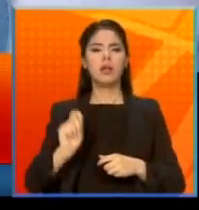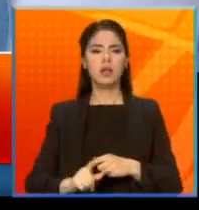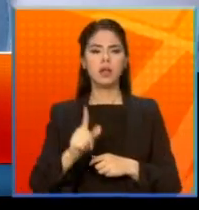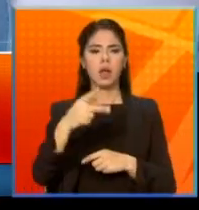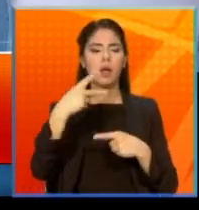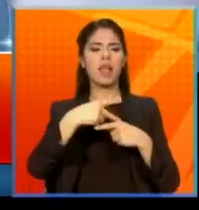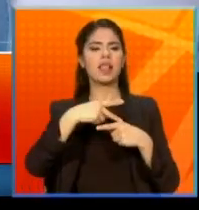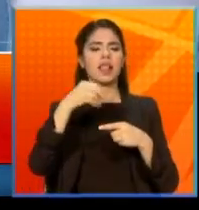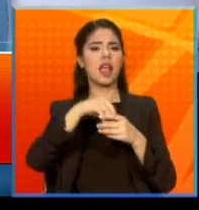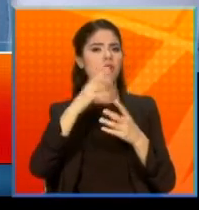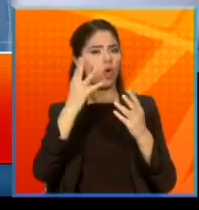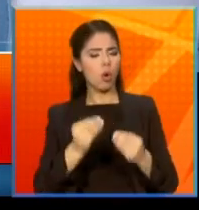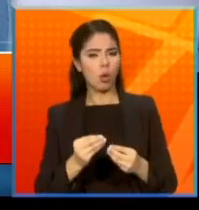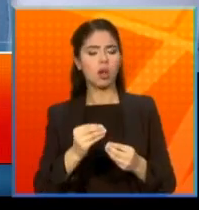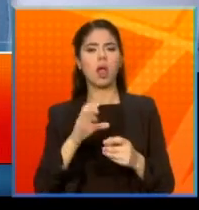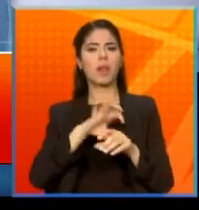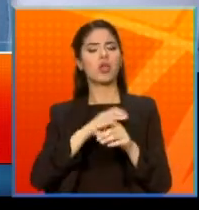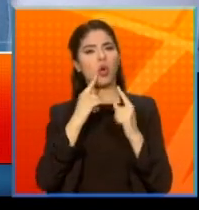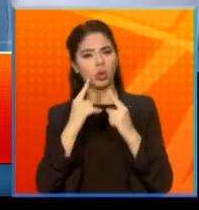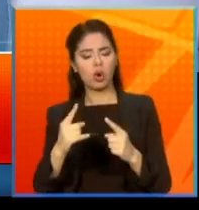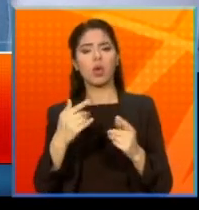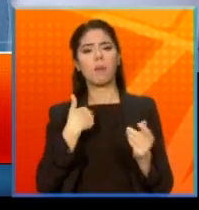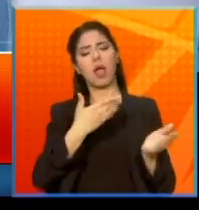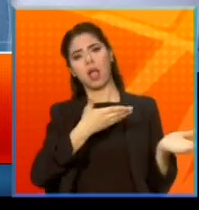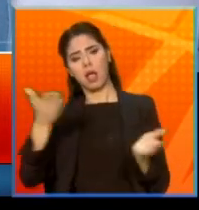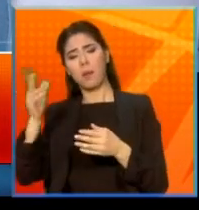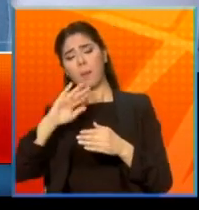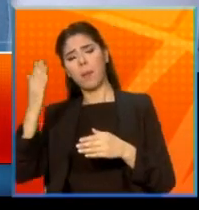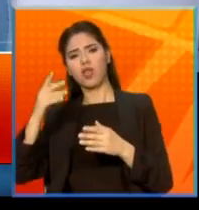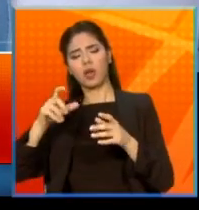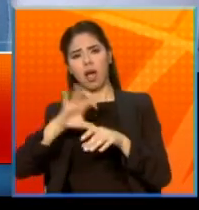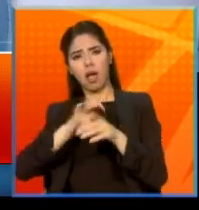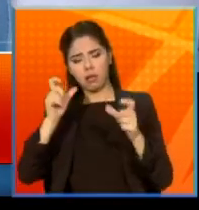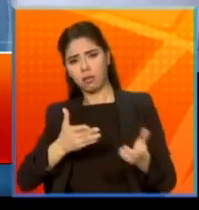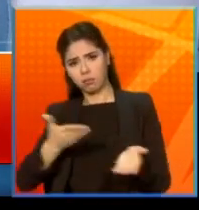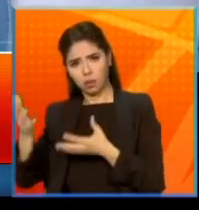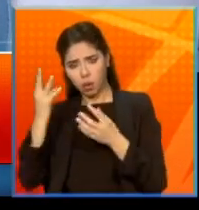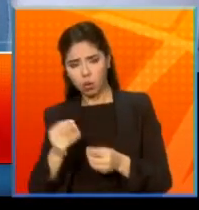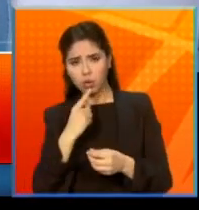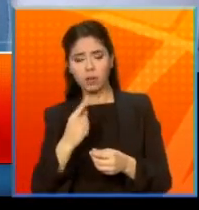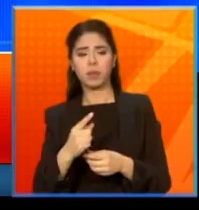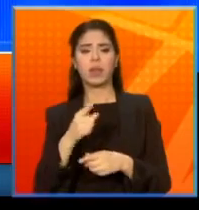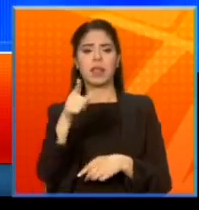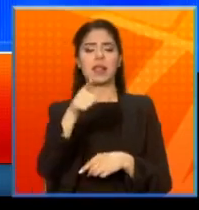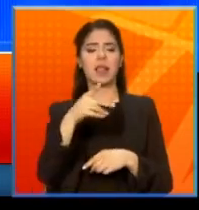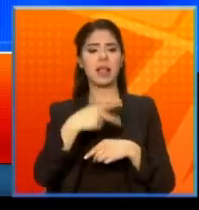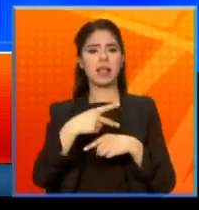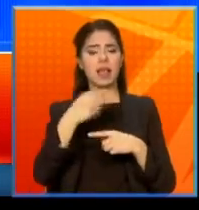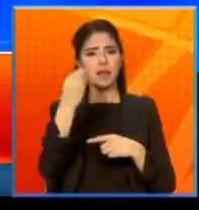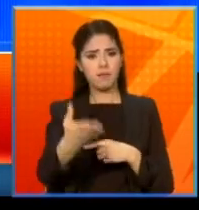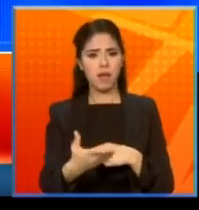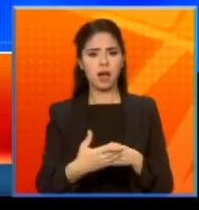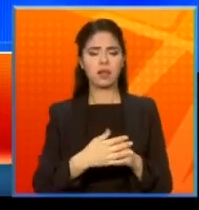şeye hazırlıklı bulunun dedi. Ben bunu başka yere sevk edeceğim dedi. Kardeşimin biri de atıldı. Sen zehirledin abi. Ben zaten